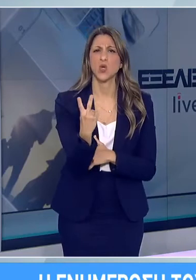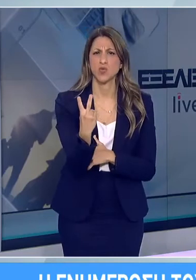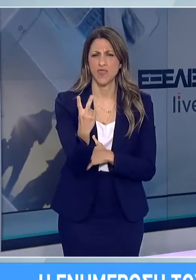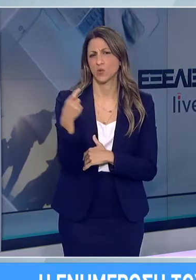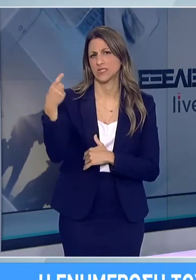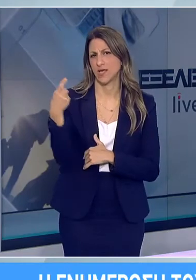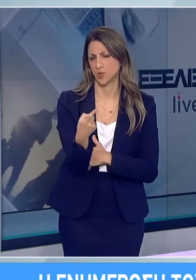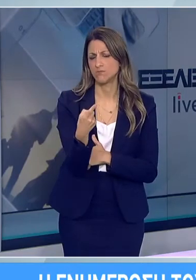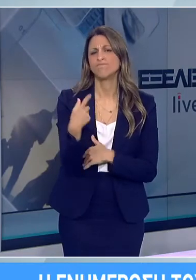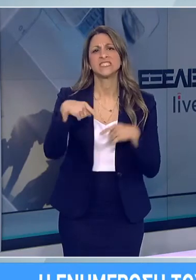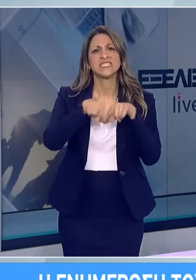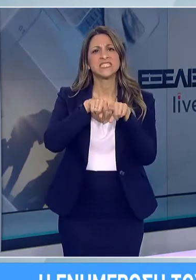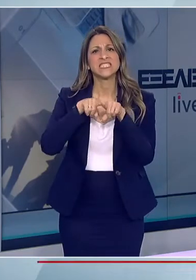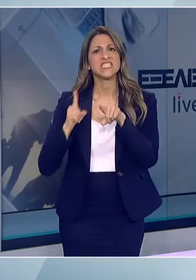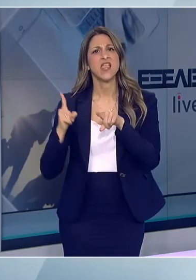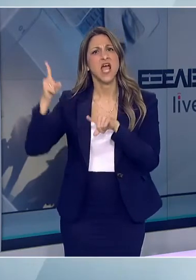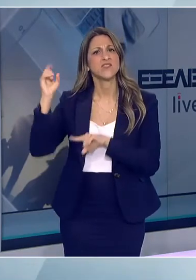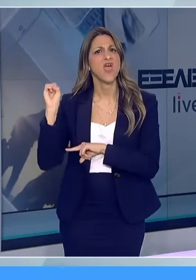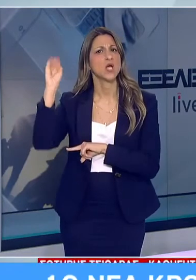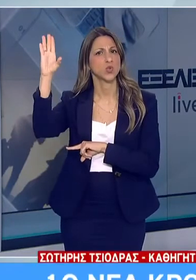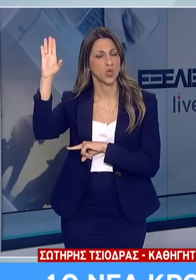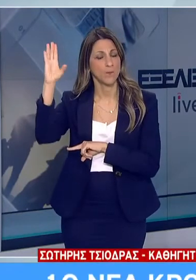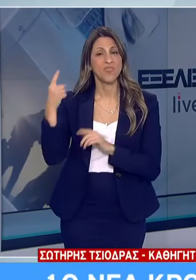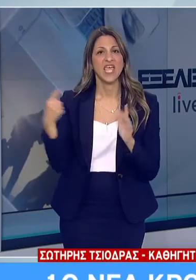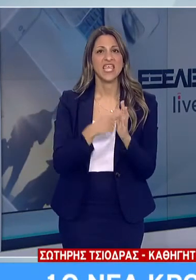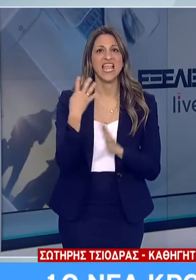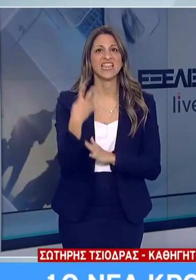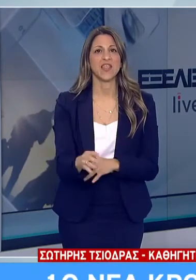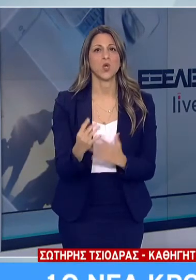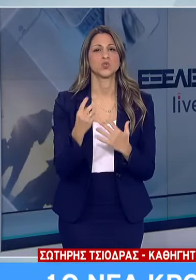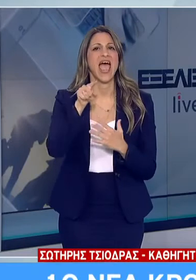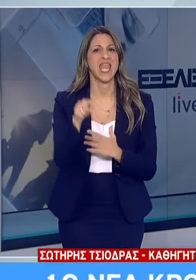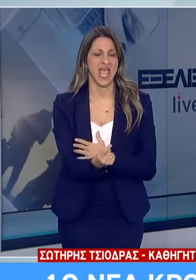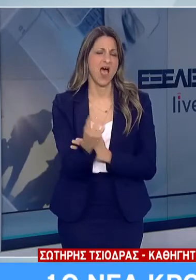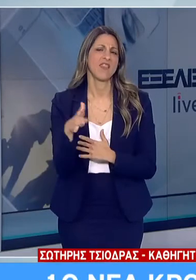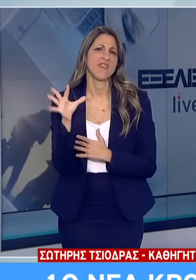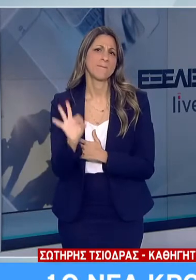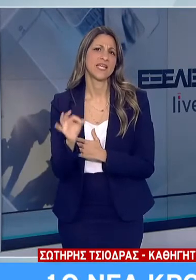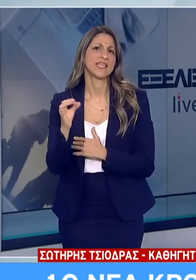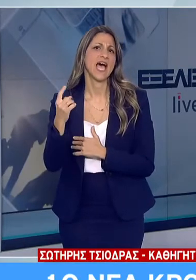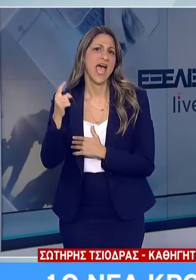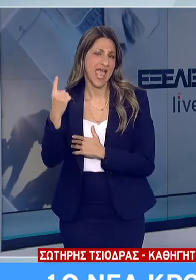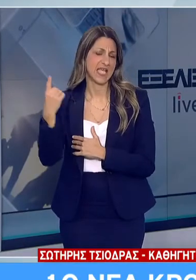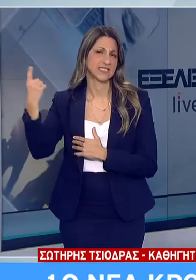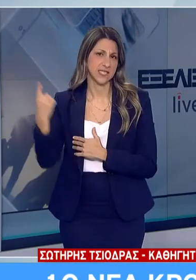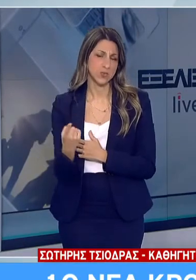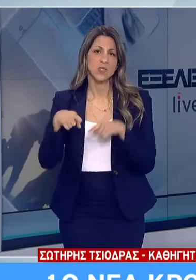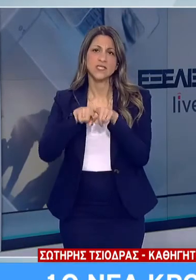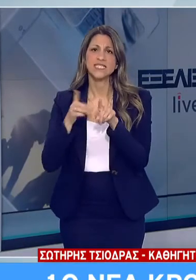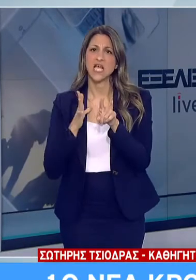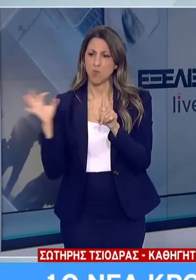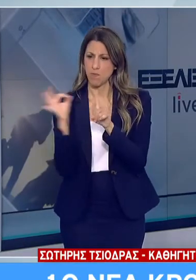22%, θεωρούνται σχετιζόμενα με ταξίδια από το εξωτερικό. 1.409, το 51%, είναι σχετιζόμενα με ήδη γνωστό κρούσμα.